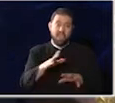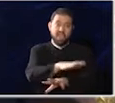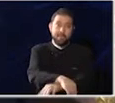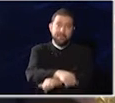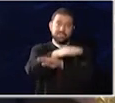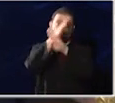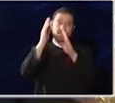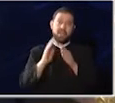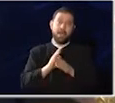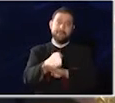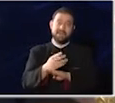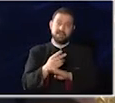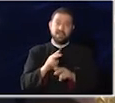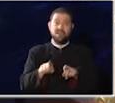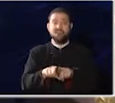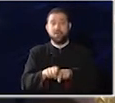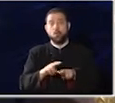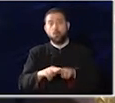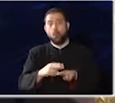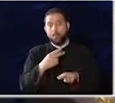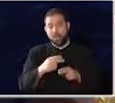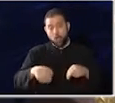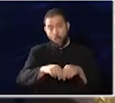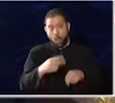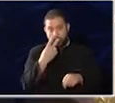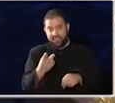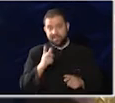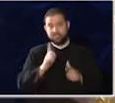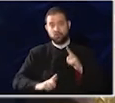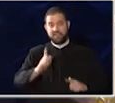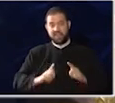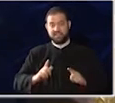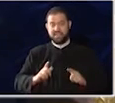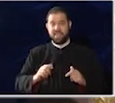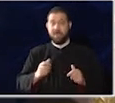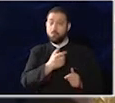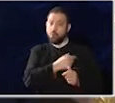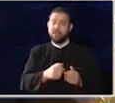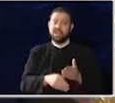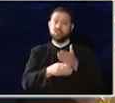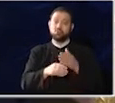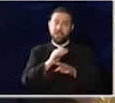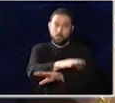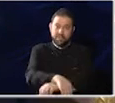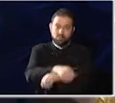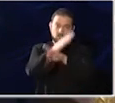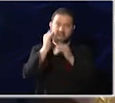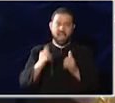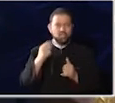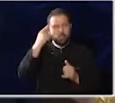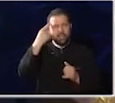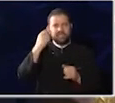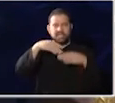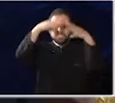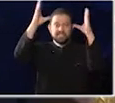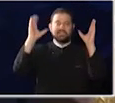Prin atitudinea noastră față de suferință poate fi mântuitoare. Și aici mă gândesc la Sfântul Ioan Gură de